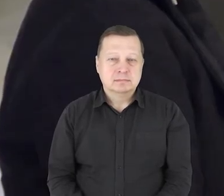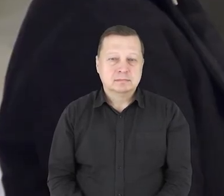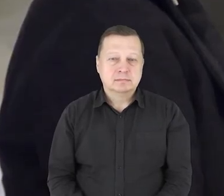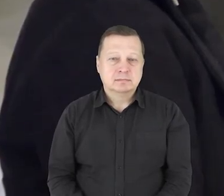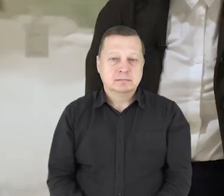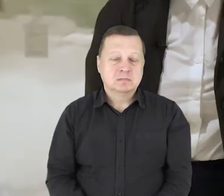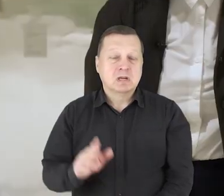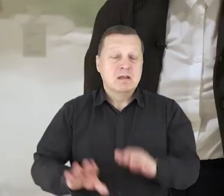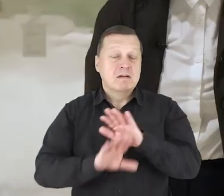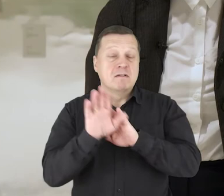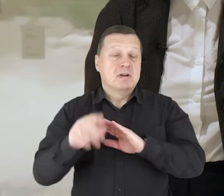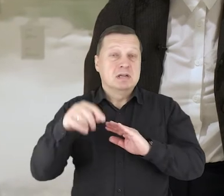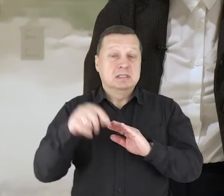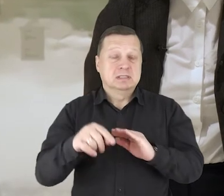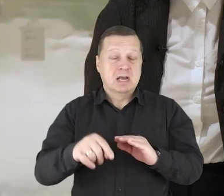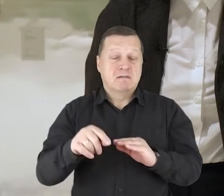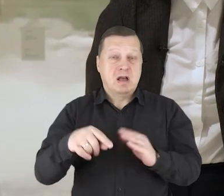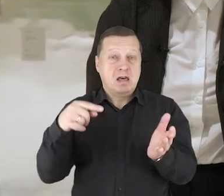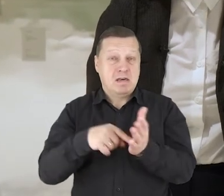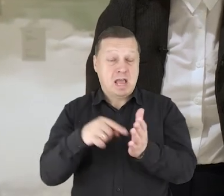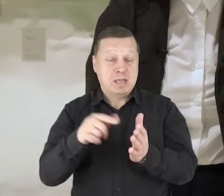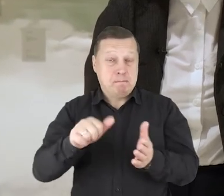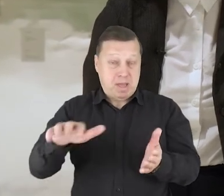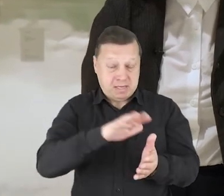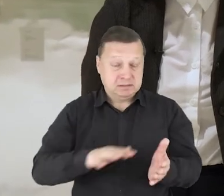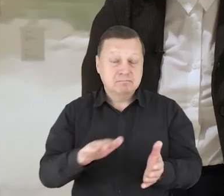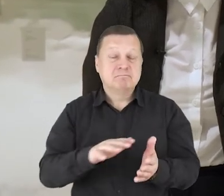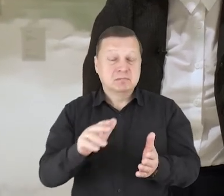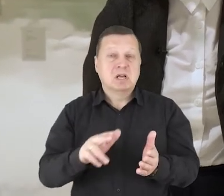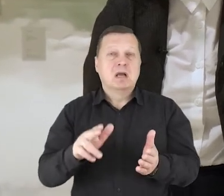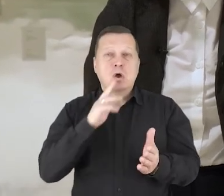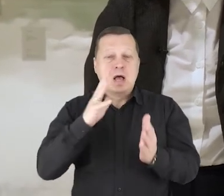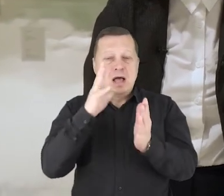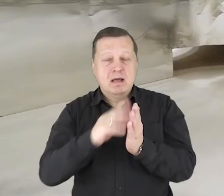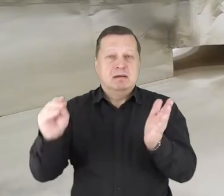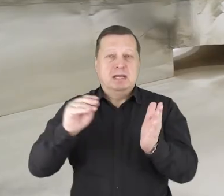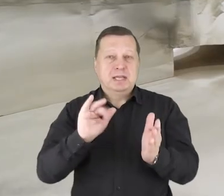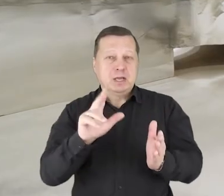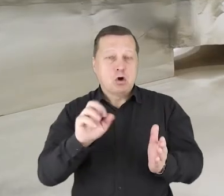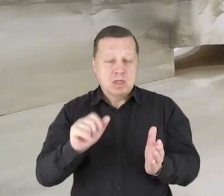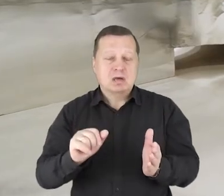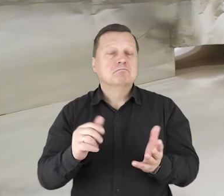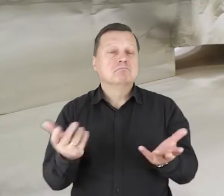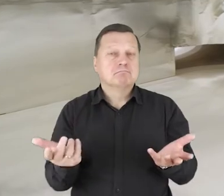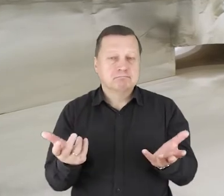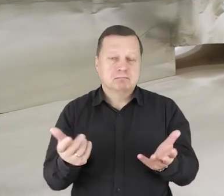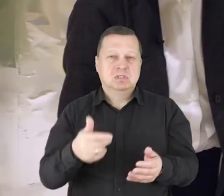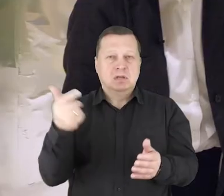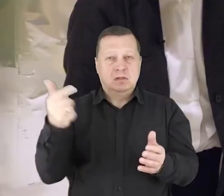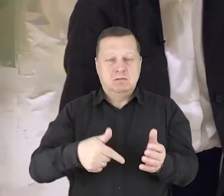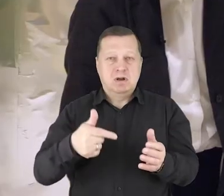Ikoniczną pracą na wystawie Taki pejzaż jest z pewnością małe płótno